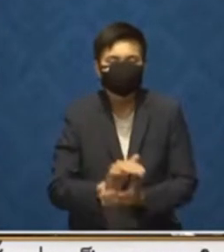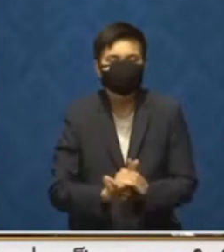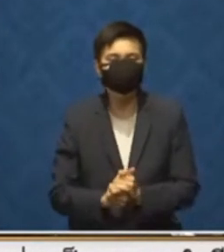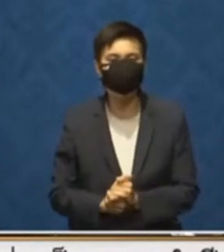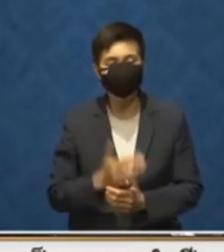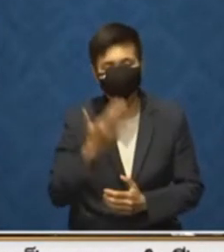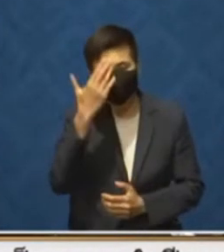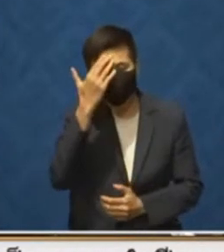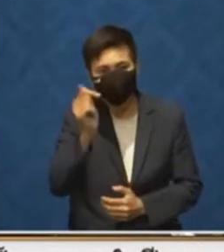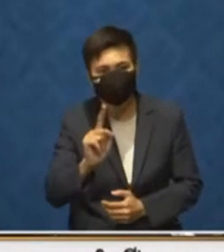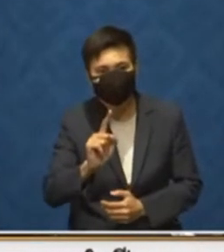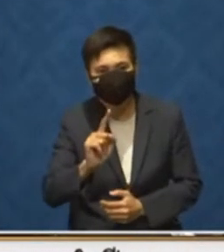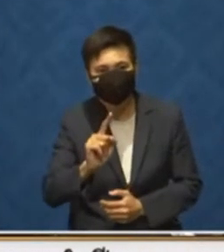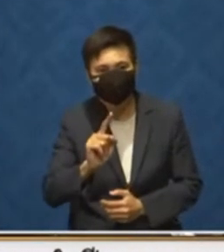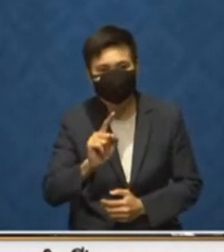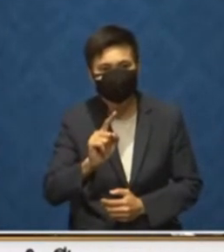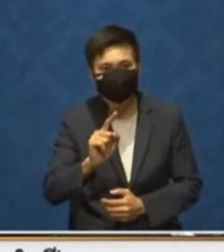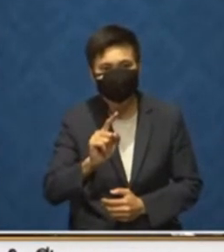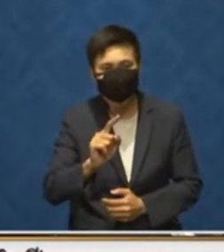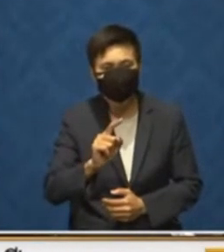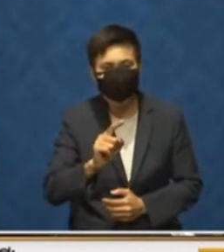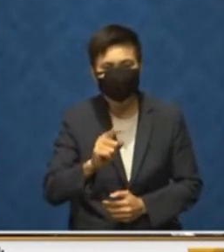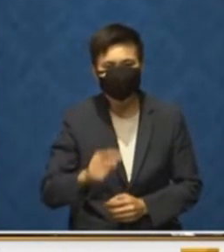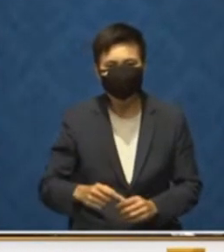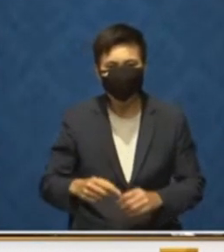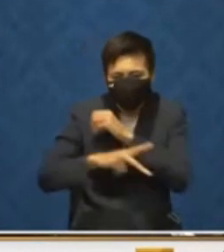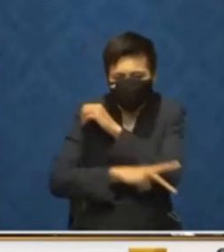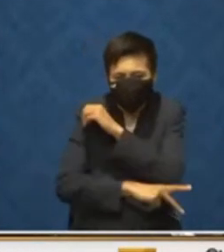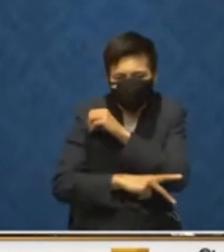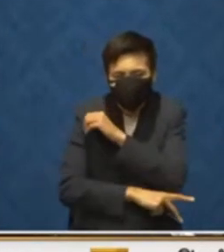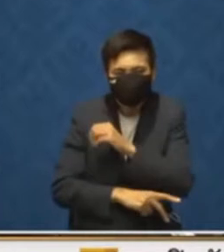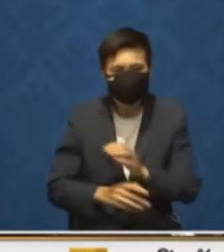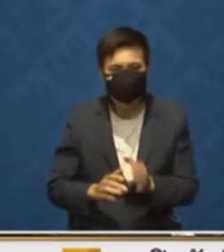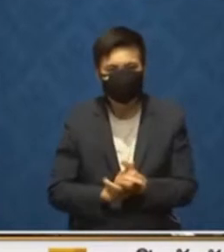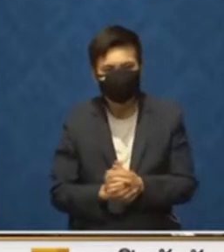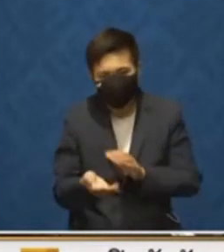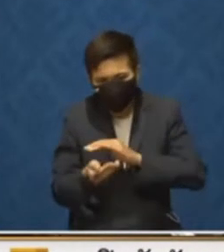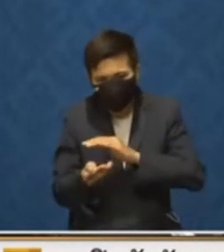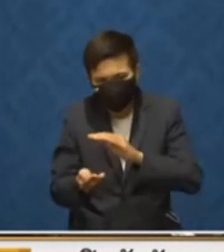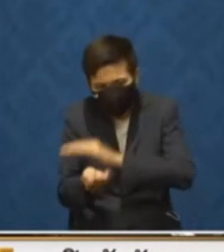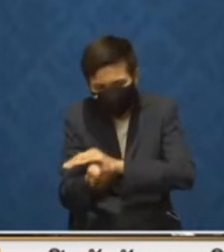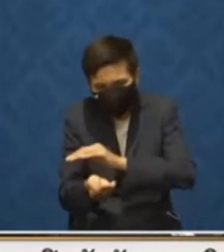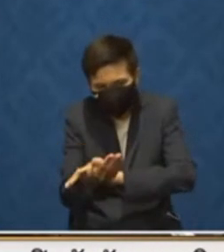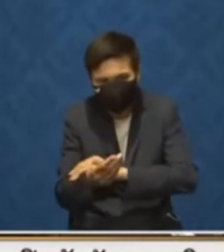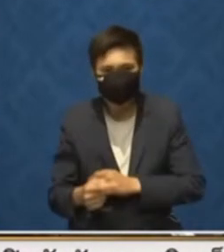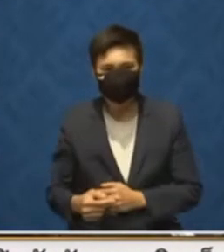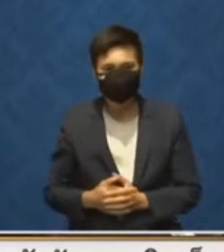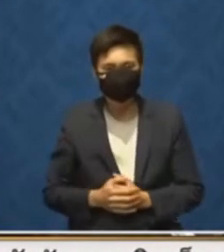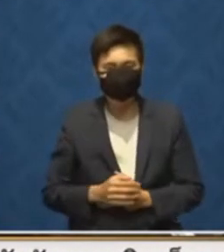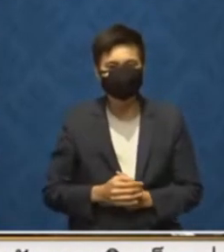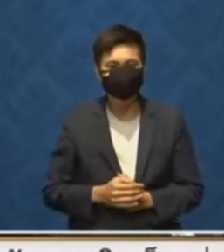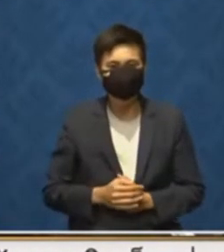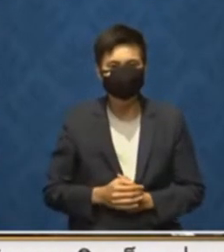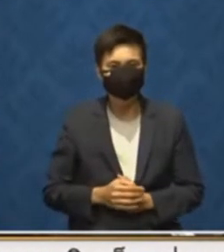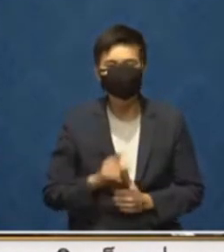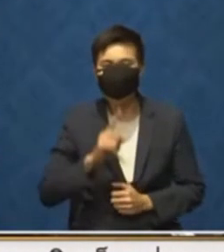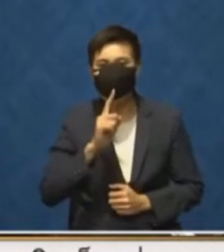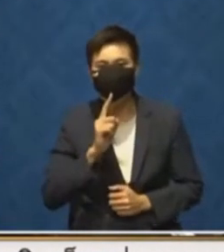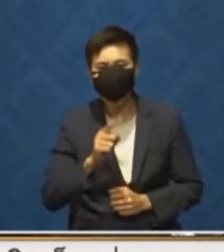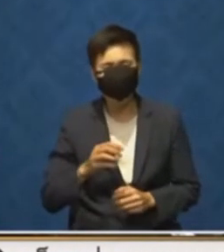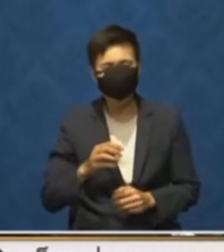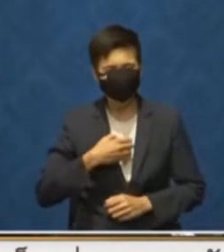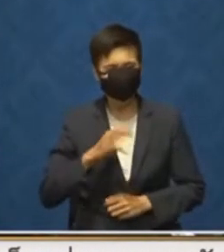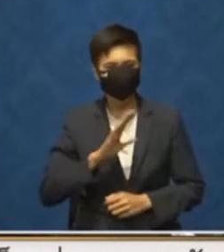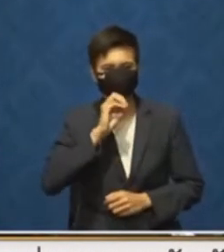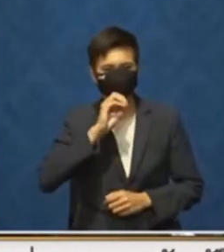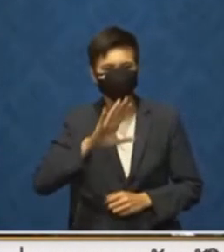พ่นชาติกินเมืองหน้าด้านหน้าคนไม่อยากจะบอกแบบเมื่อวานนี้ถ้าประธาน